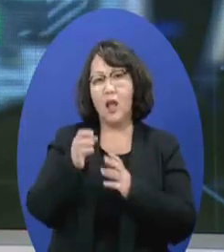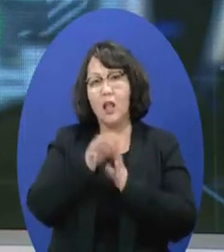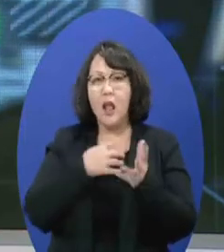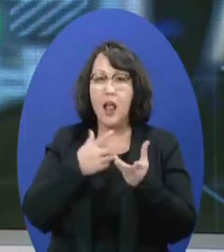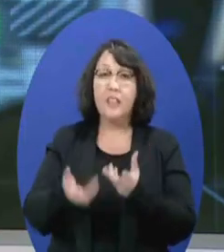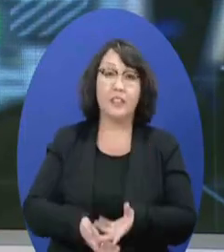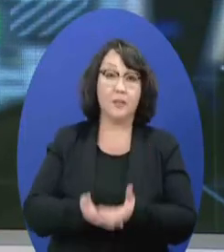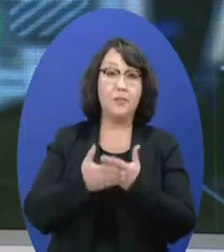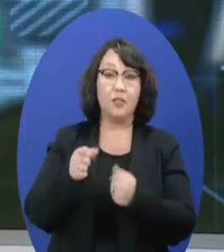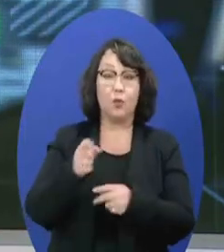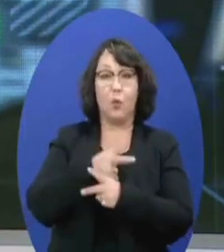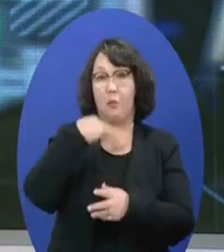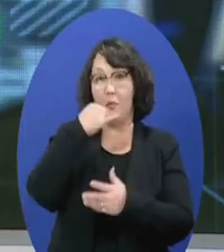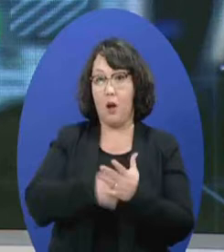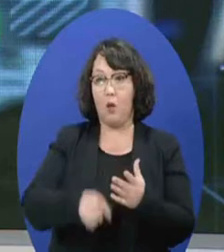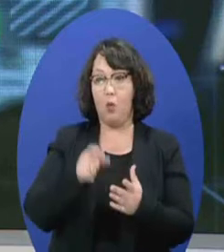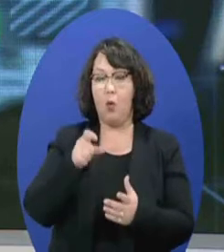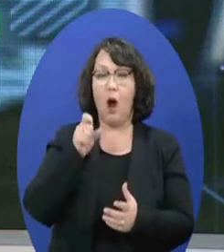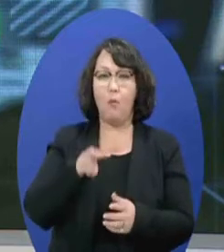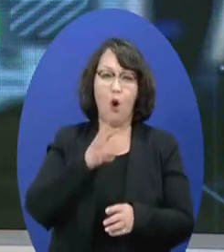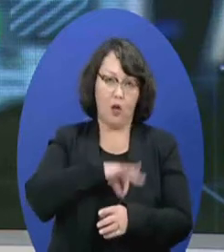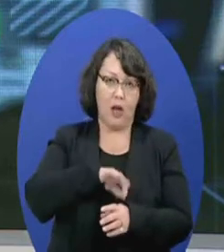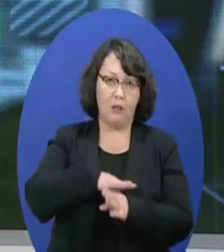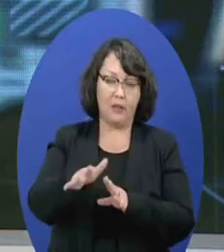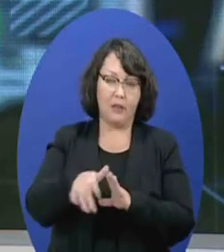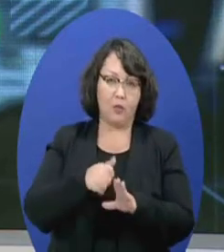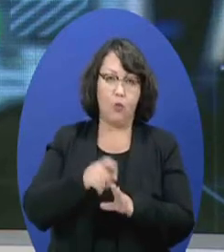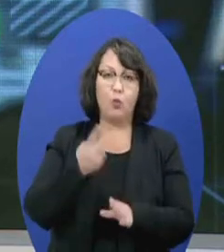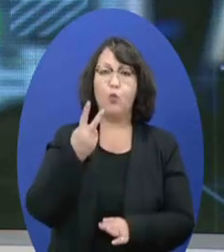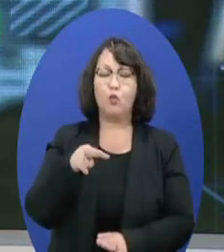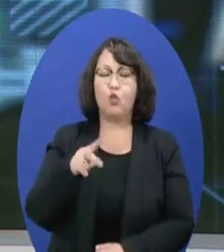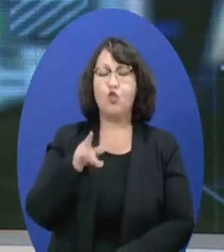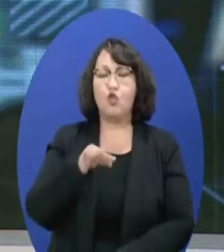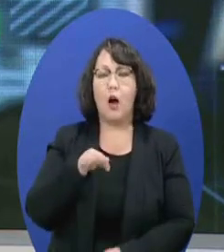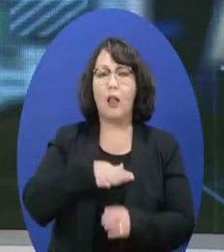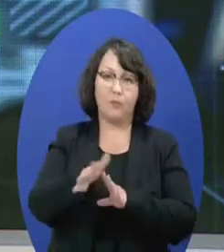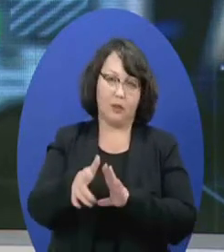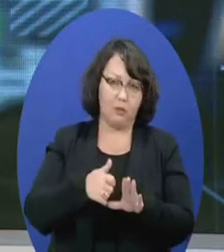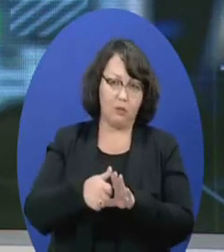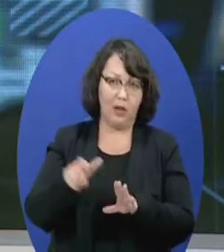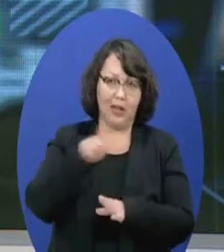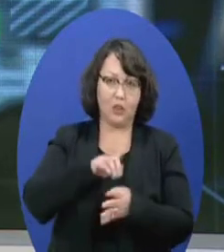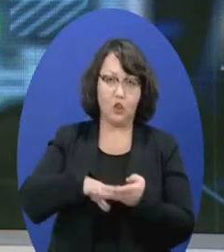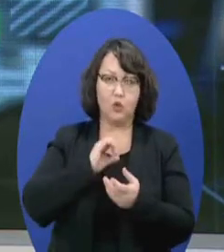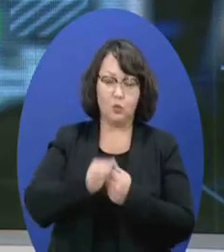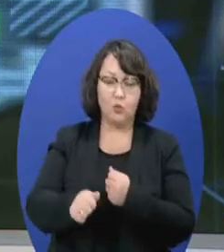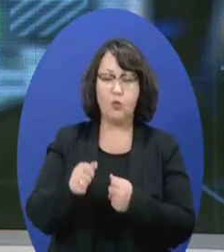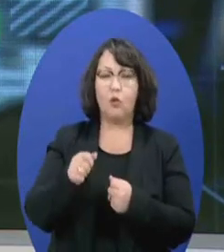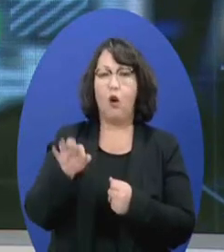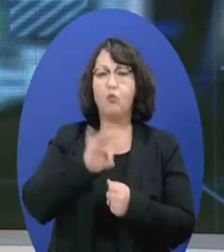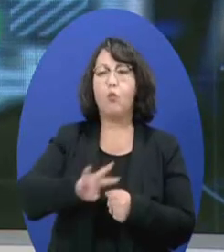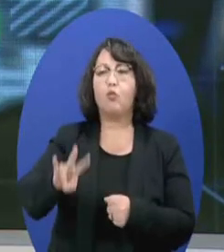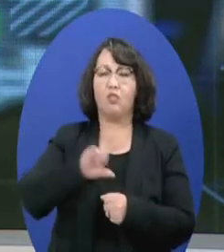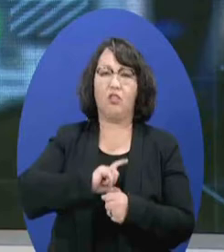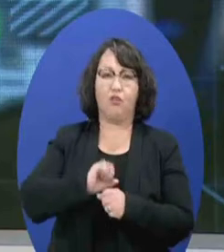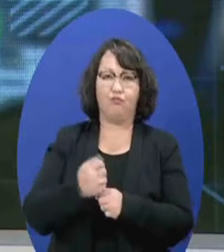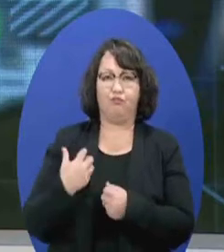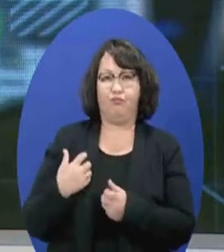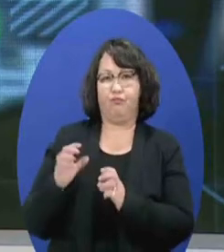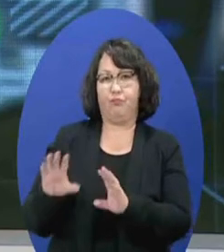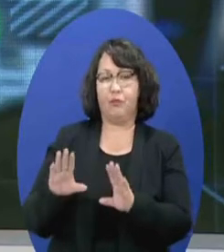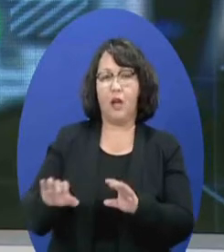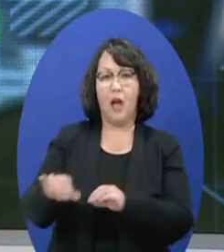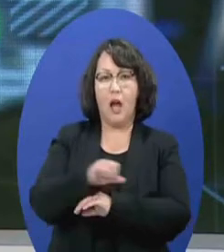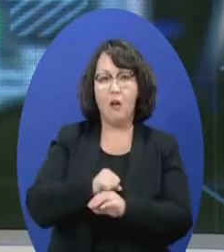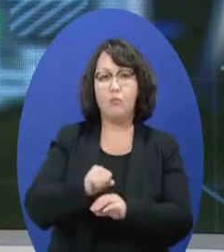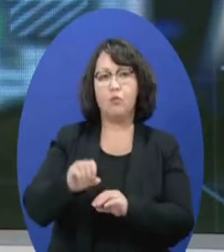хууль батлагдсанаар хүн амын орлогын албан татвар, үл хөдлөх хөрөнгийн албан татвар, газрын төлбөр зэрэг нь орон нутагт төлдөнө. Аймаг сумдын засаг дарга нарын